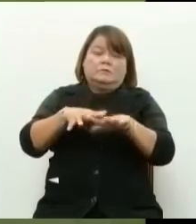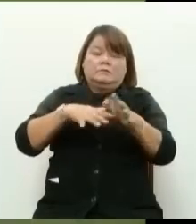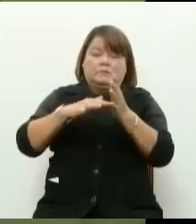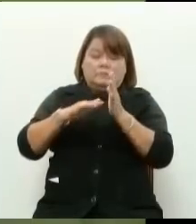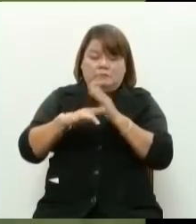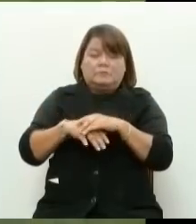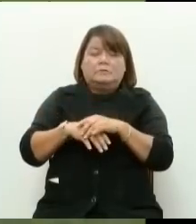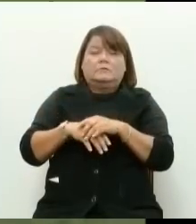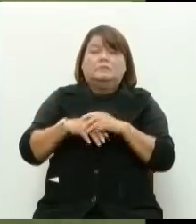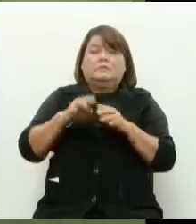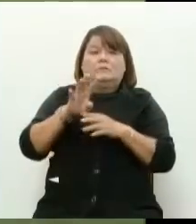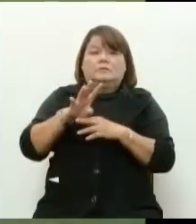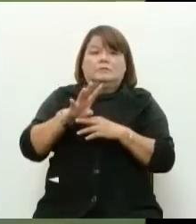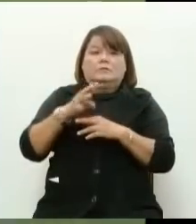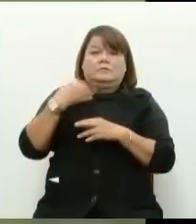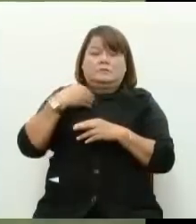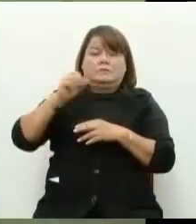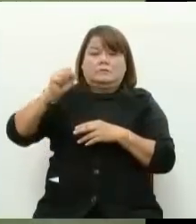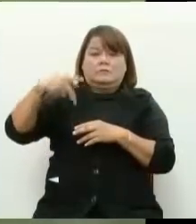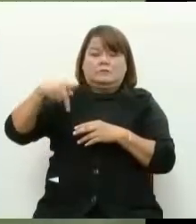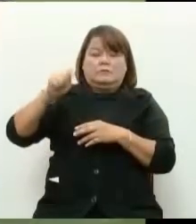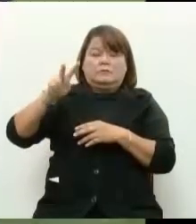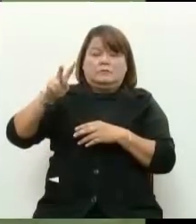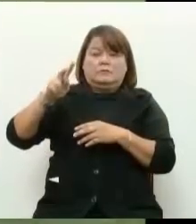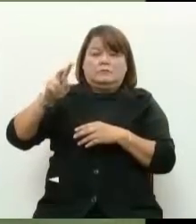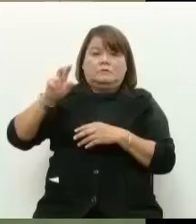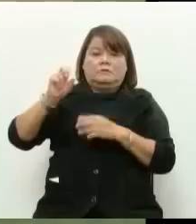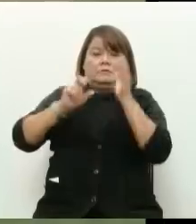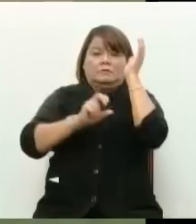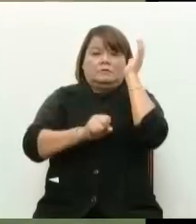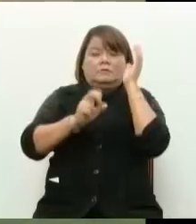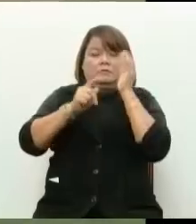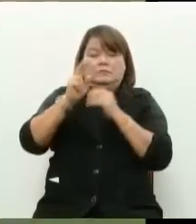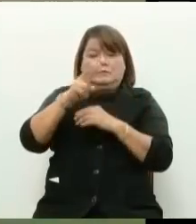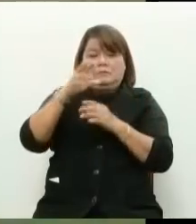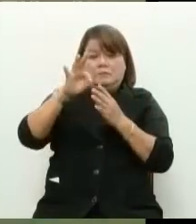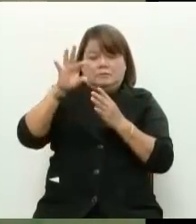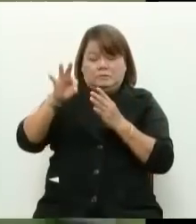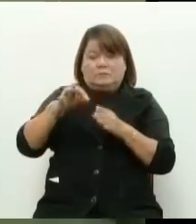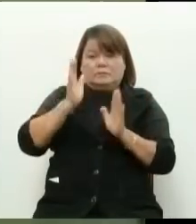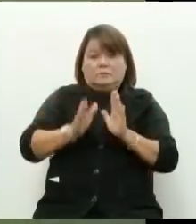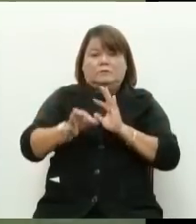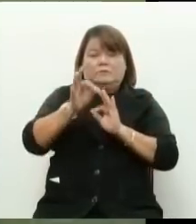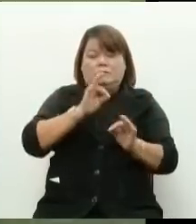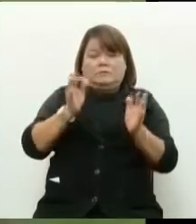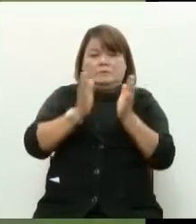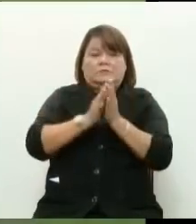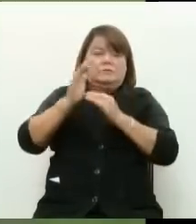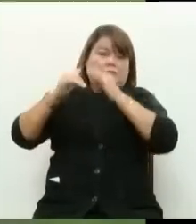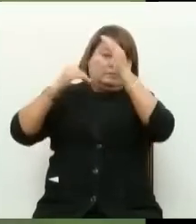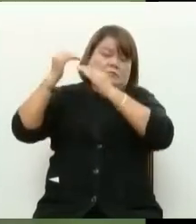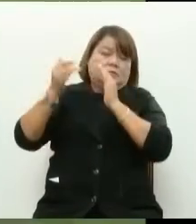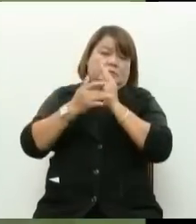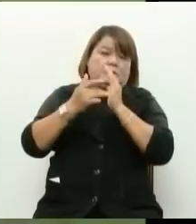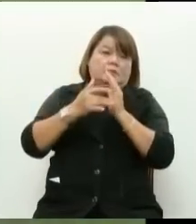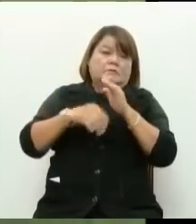า 4. สปป.สงขลาเขต 1จัดการแข่งขันคัดเลือกตัวแทนเพื่อเข้าร่วมการพัฒนาทักษะฟุ